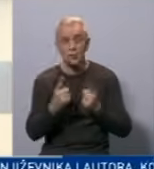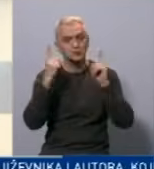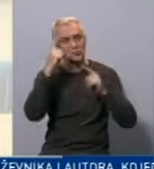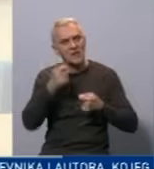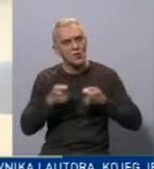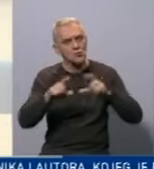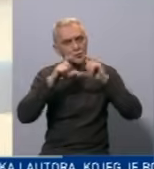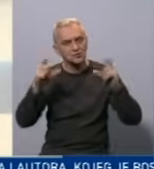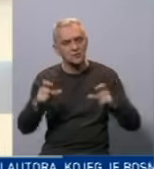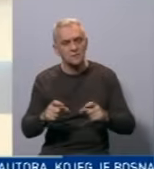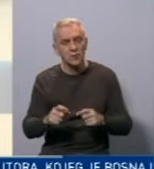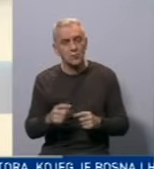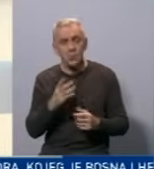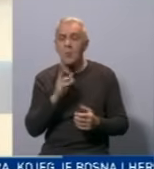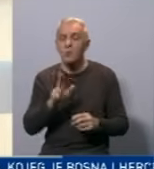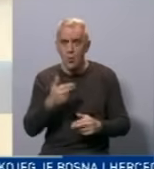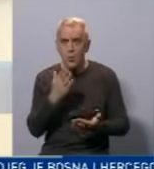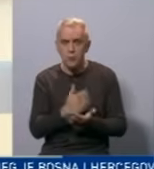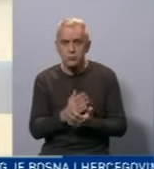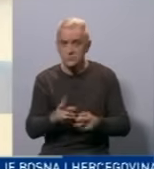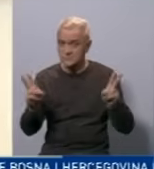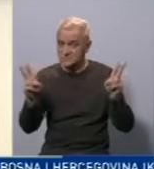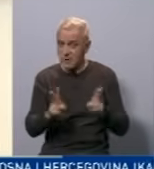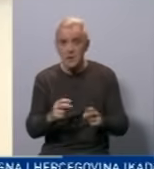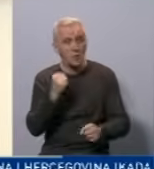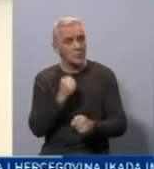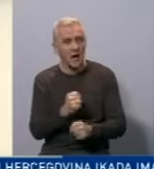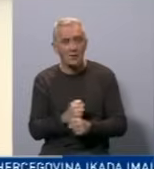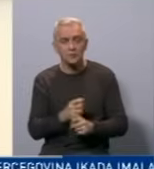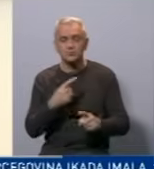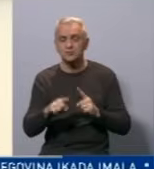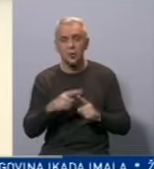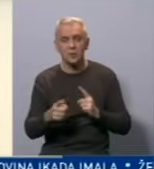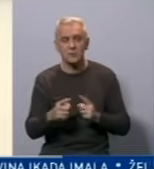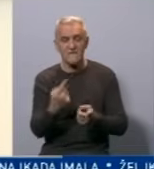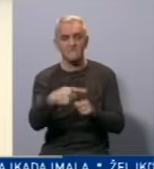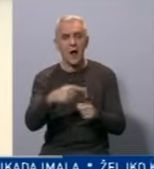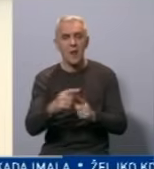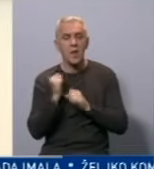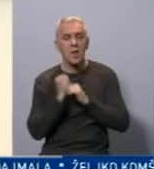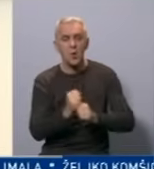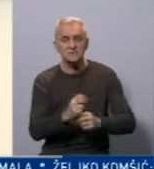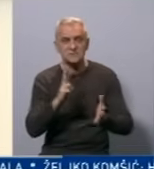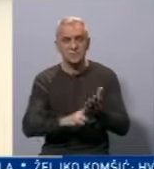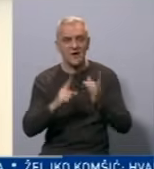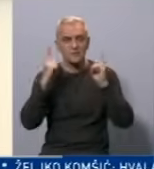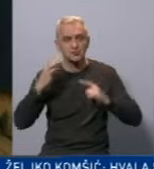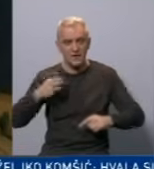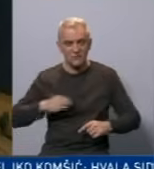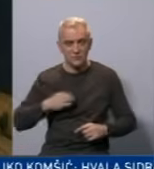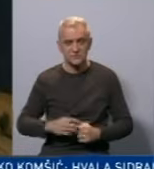tužilaštva u značajnoj mjeri mogu biti reducirani u radu zbog nedostatka nosilaca pravosudnih